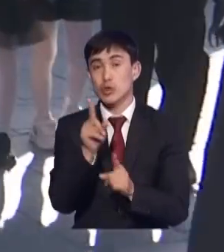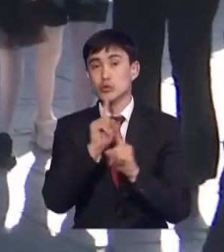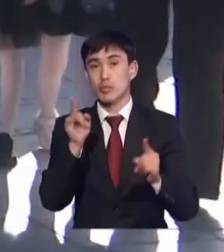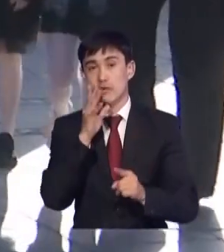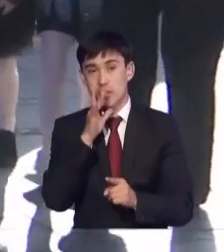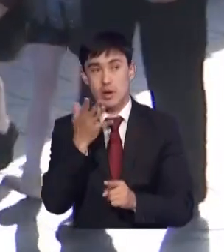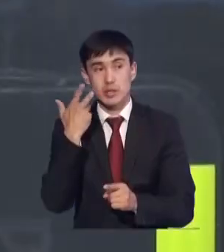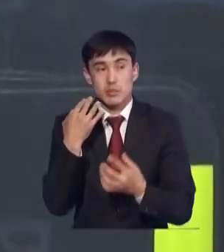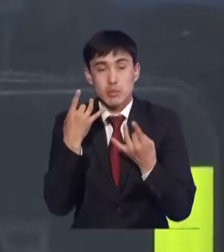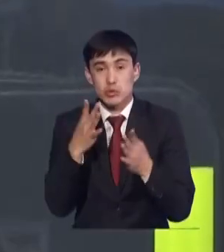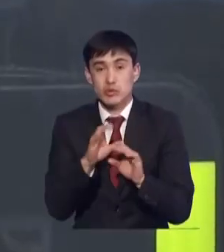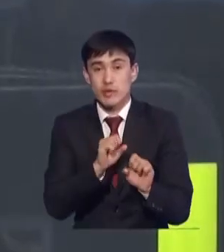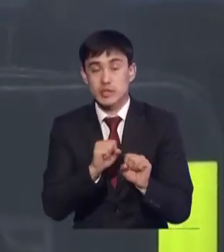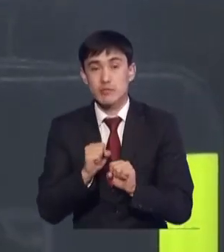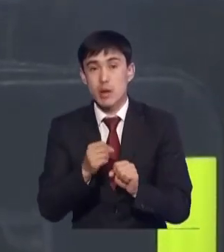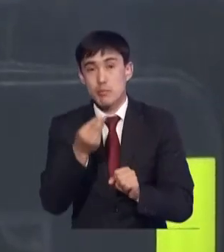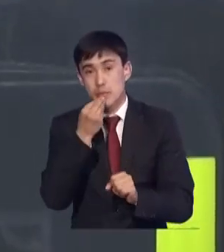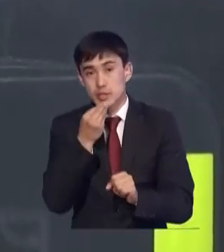время когда мы не просто